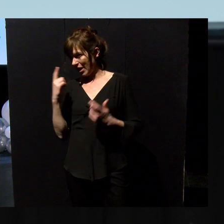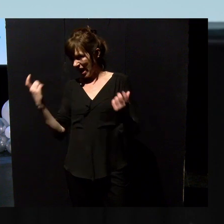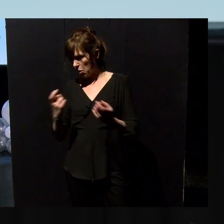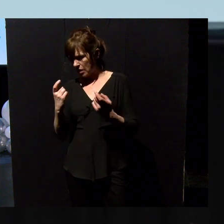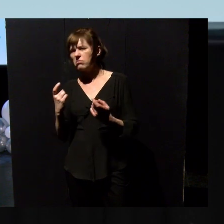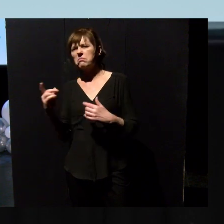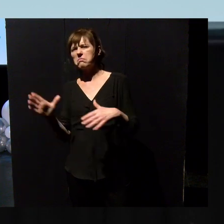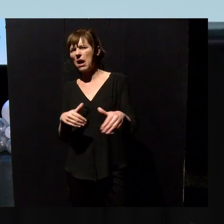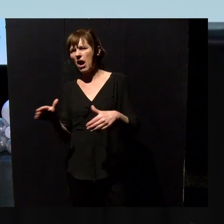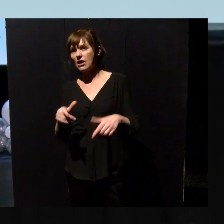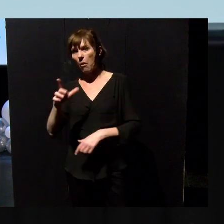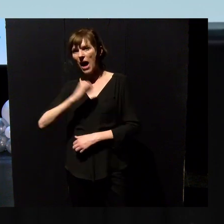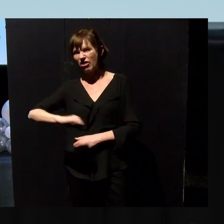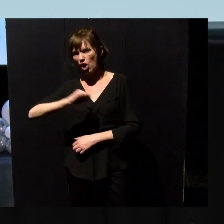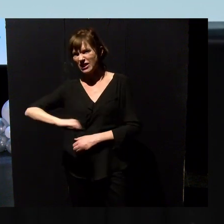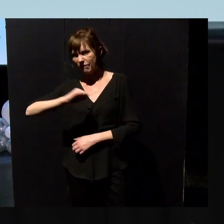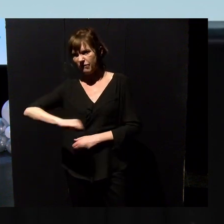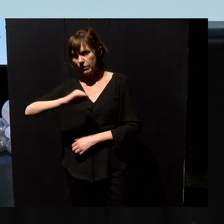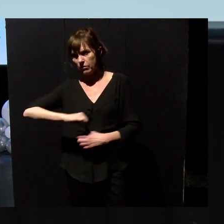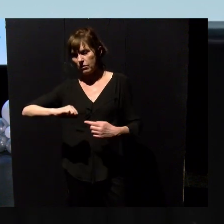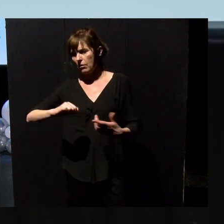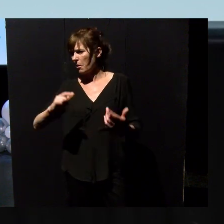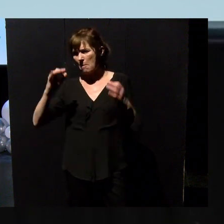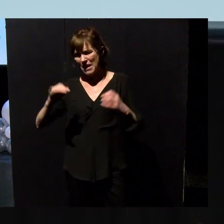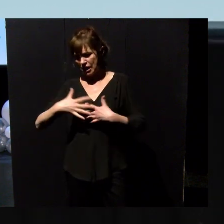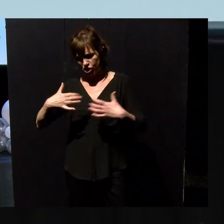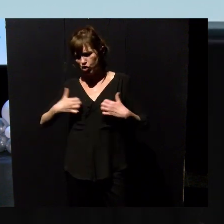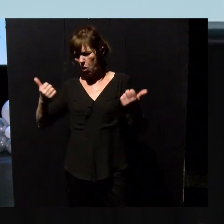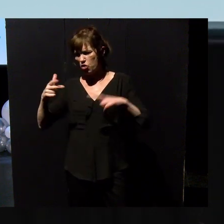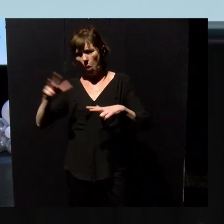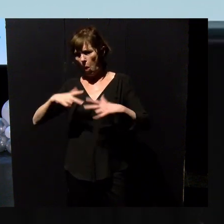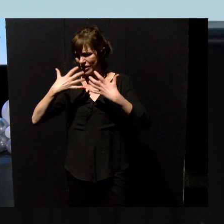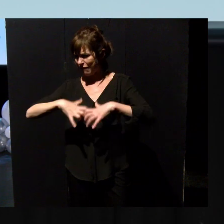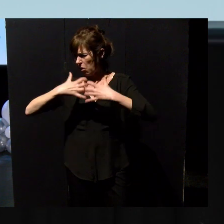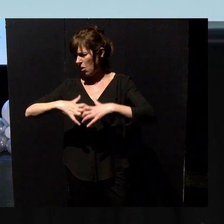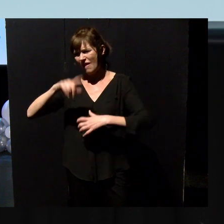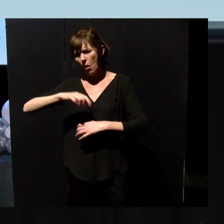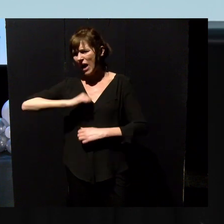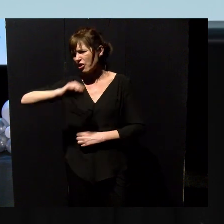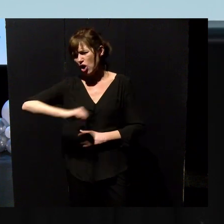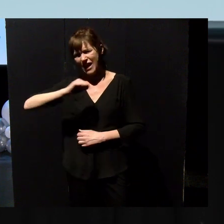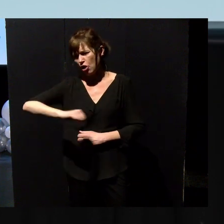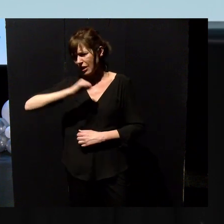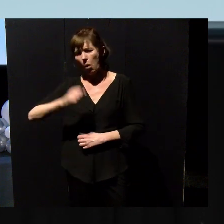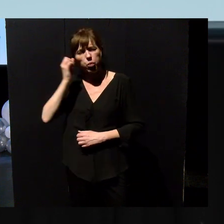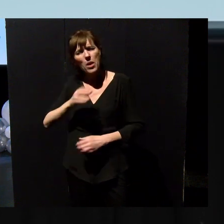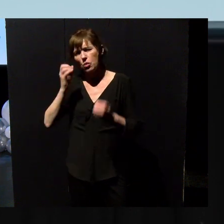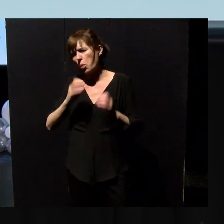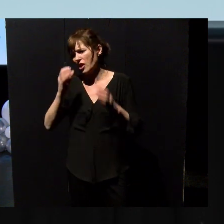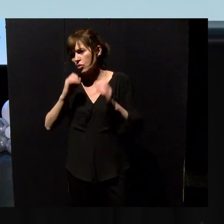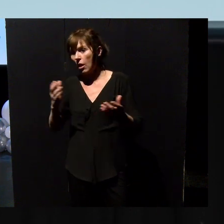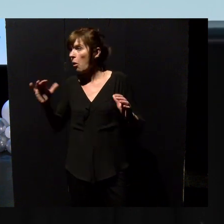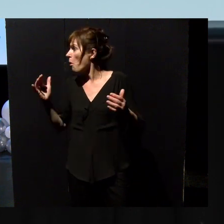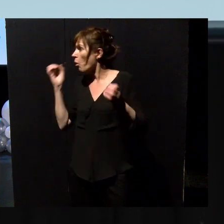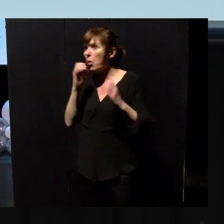il faut qu'elle soit intensive. Les neurosciences nous le disent, il faut vraiment entraîner le cerveau. Et ça, c'était possible si le patient pouvait le faire